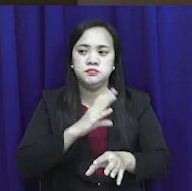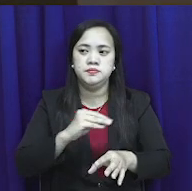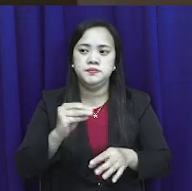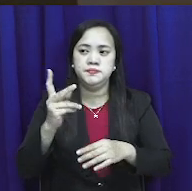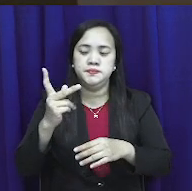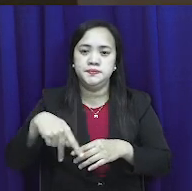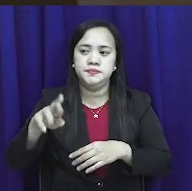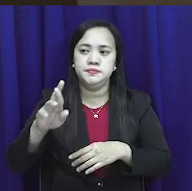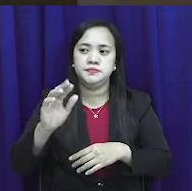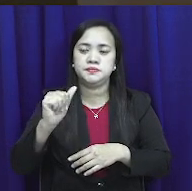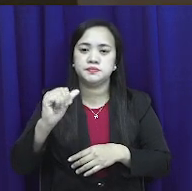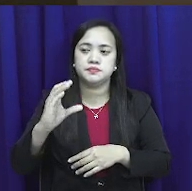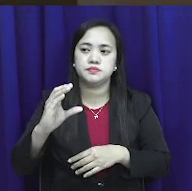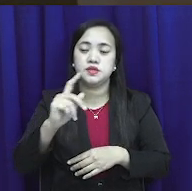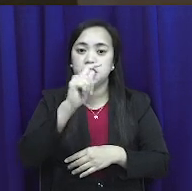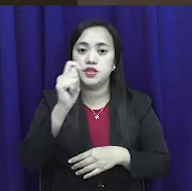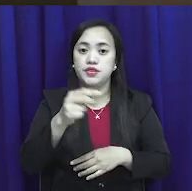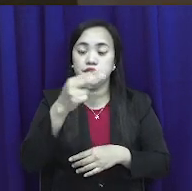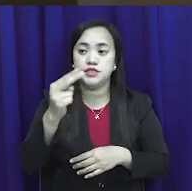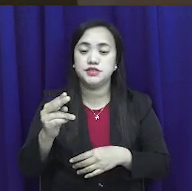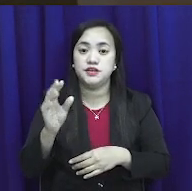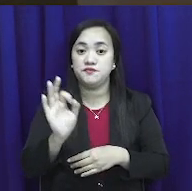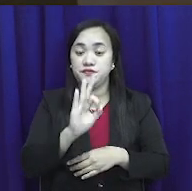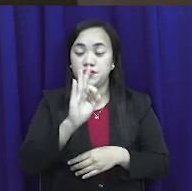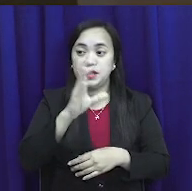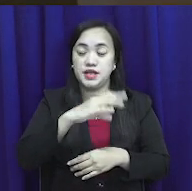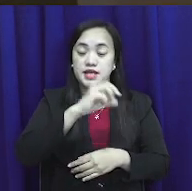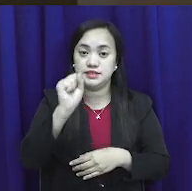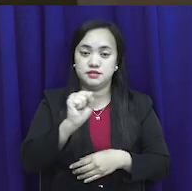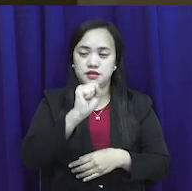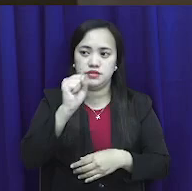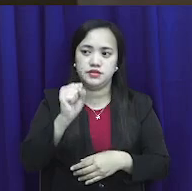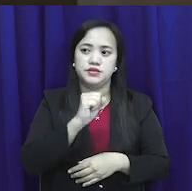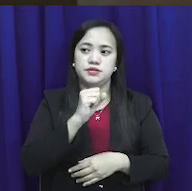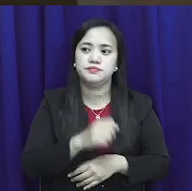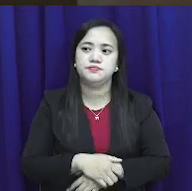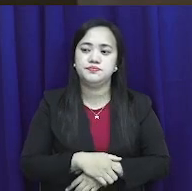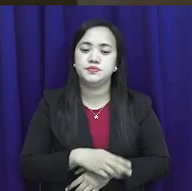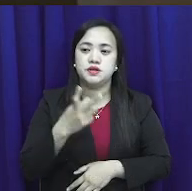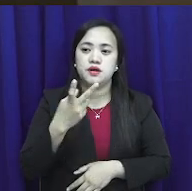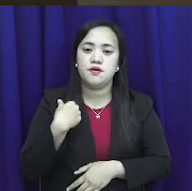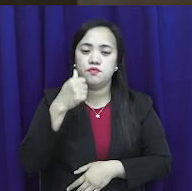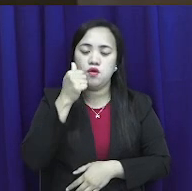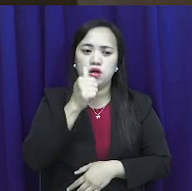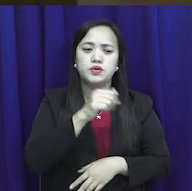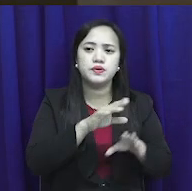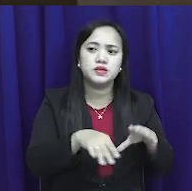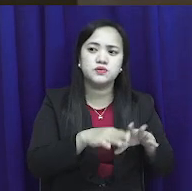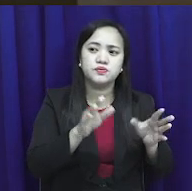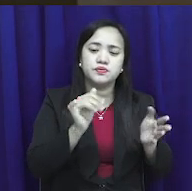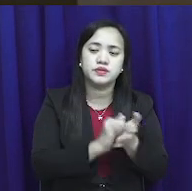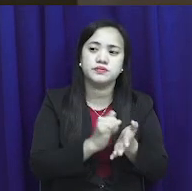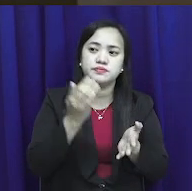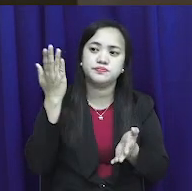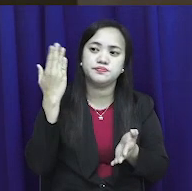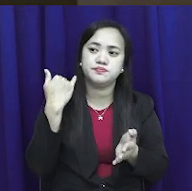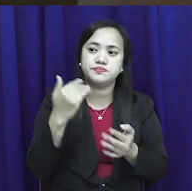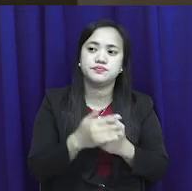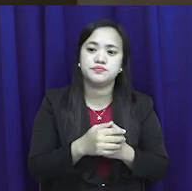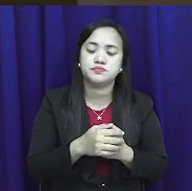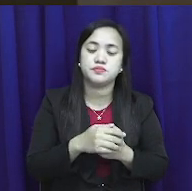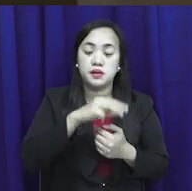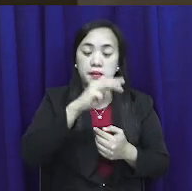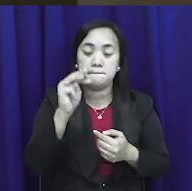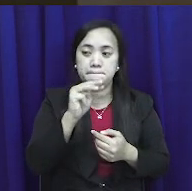chire is start ng Thursday ta's Friday Saturday nagwo-work pa ako noon pag dadating ko eh kapag